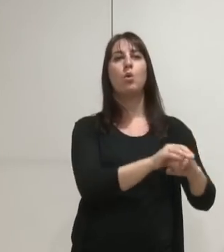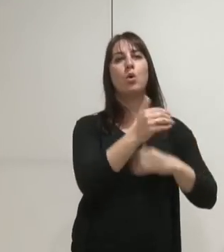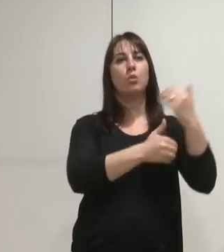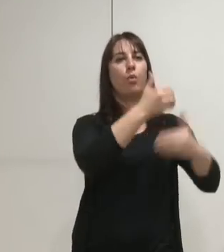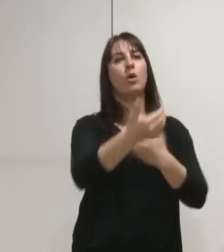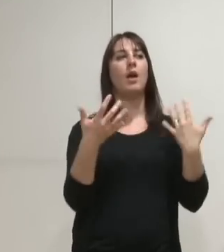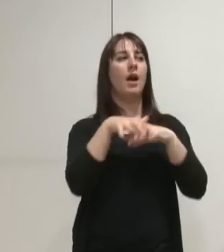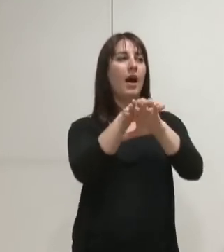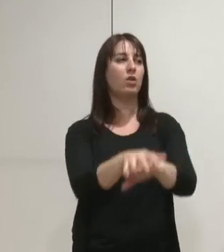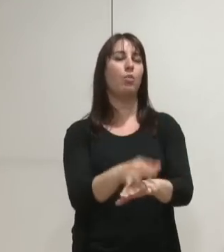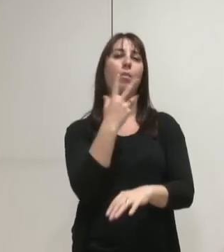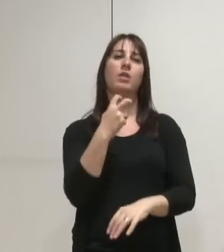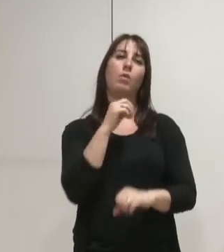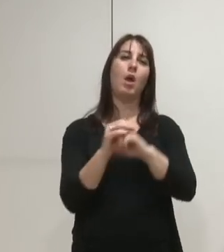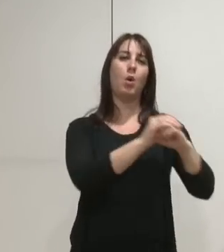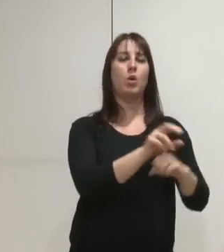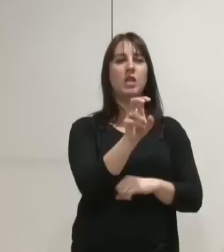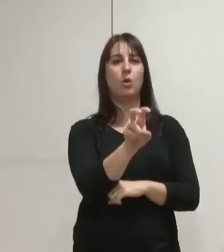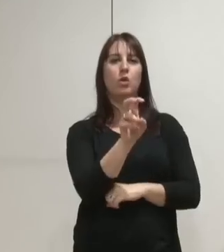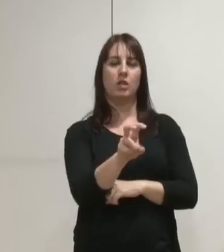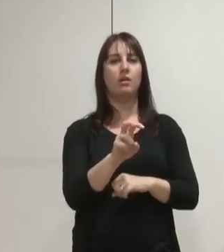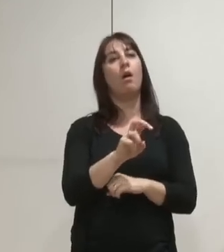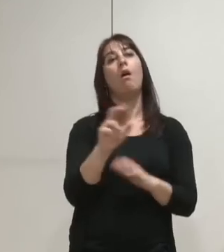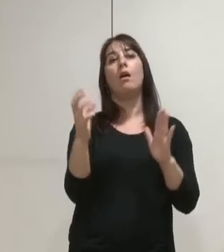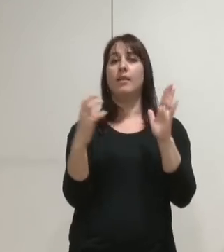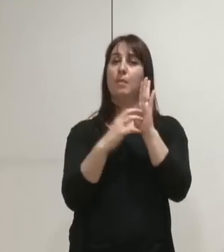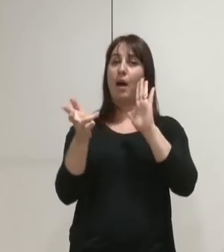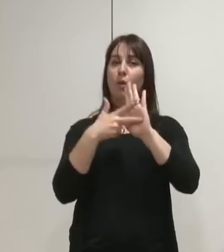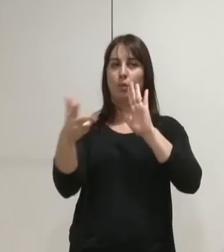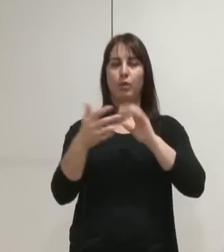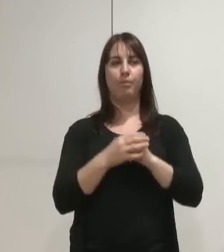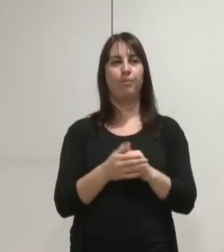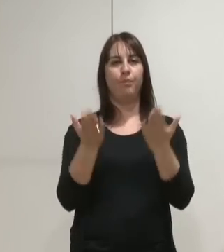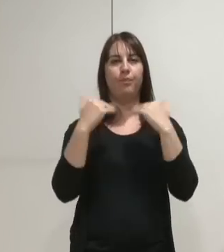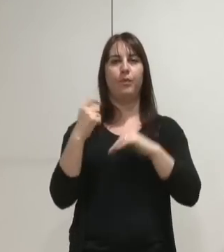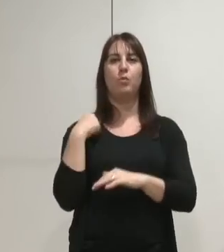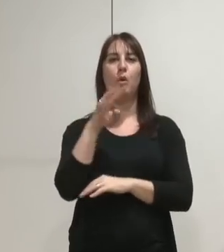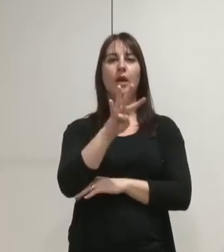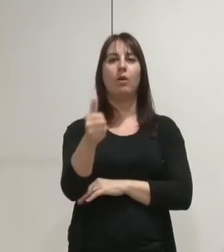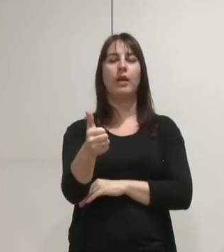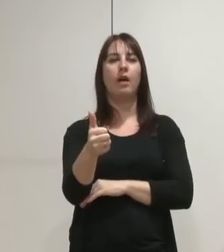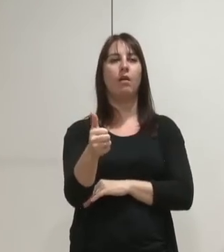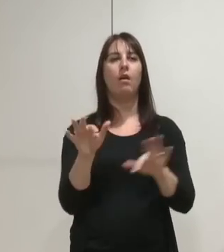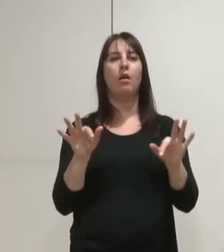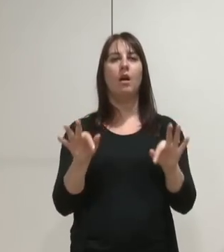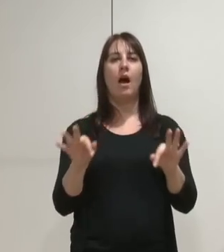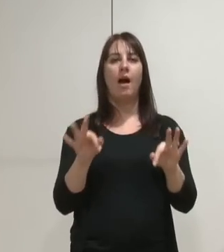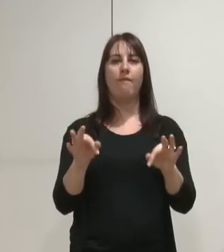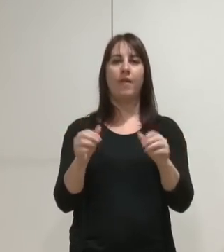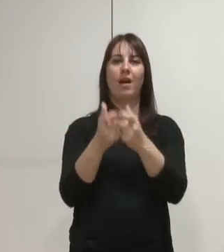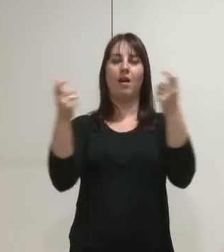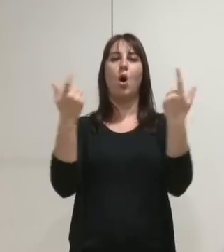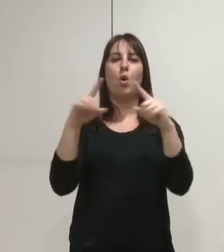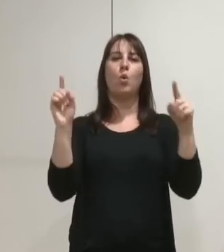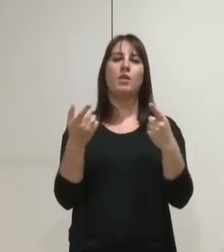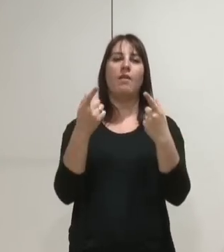de progrès rassemblement citoyen de la gauche et écologistes délibération adopté la 41 sur le conservatoire et les